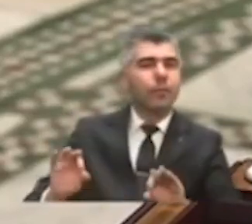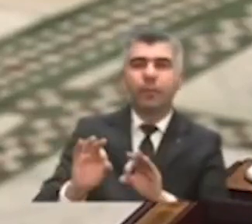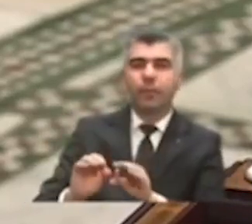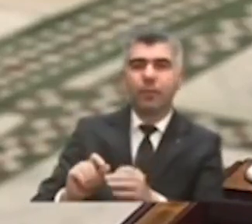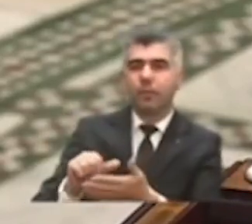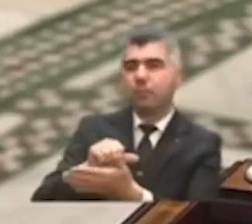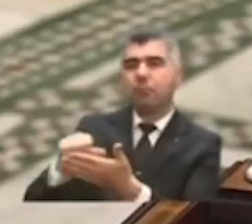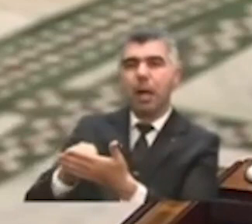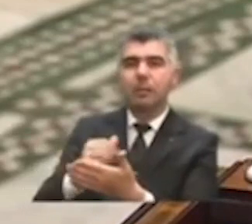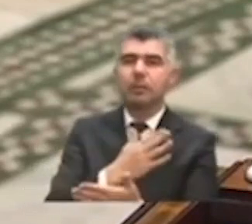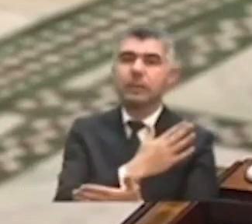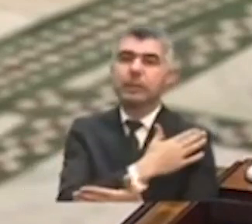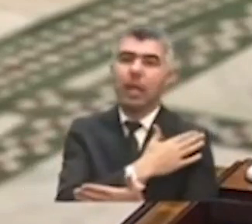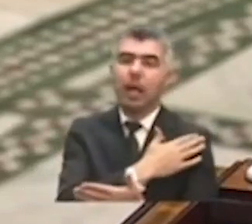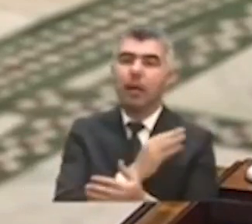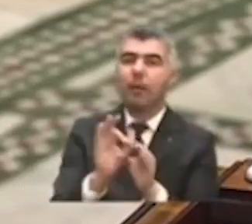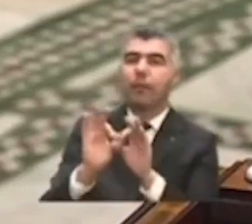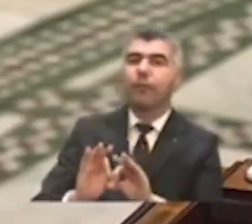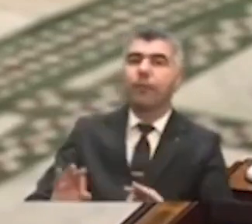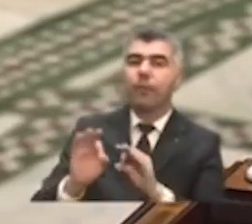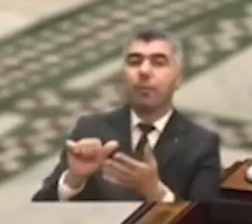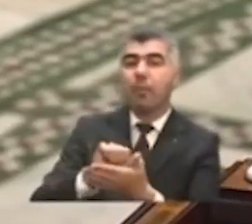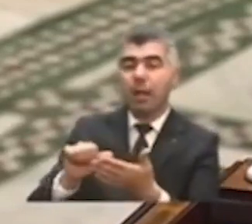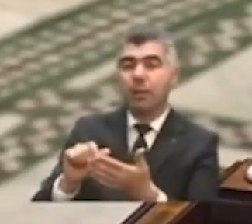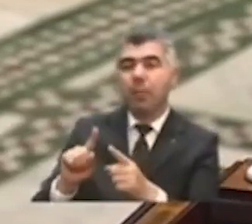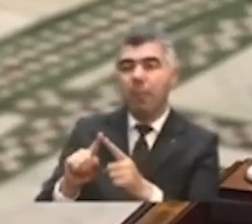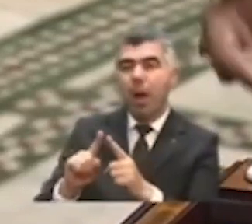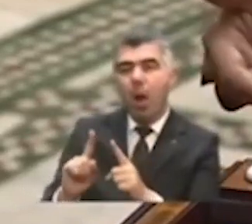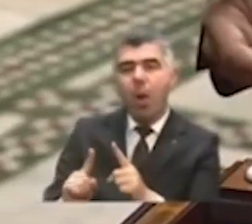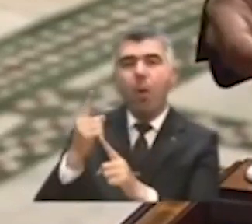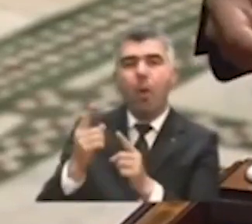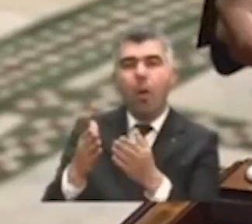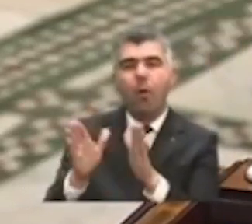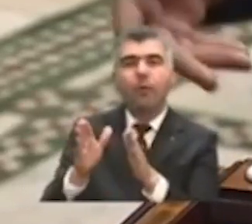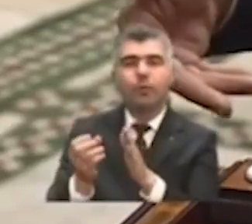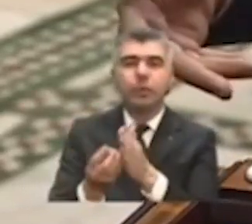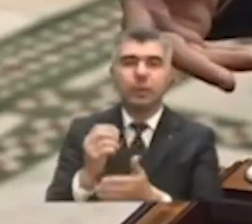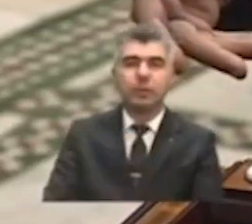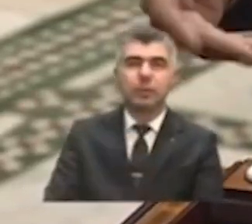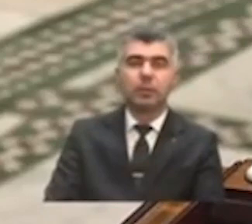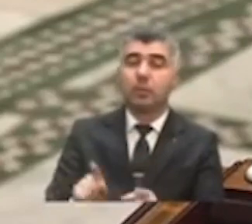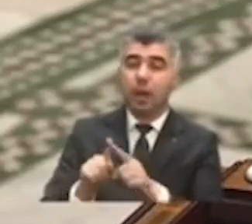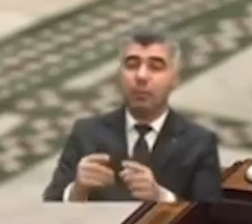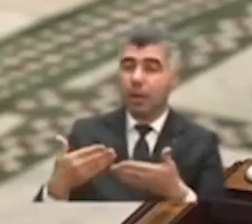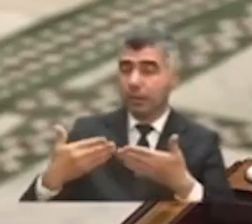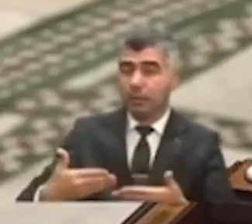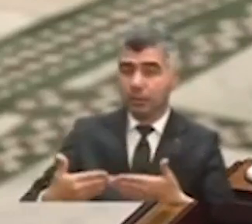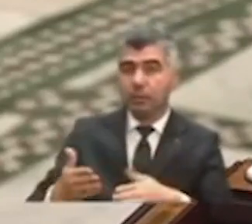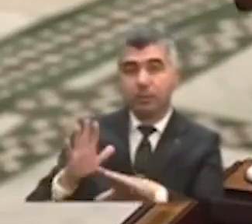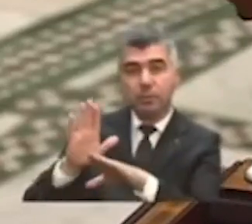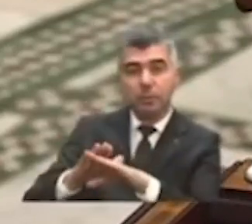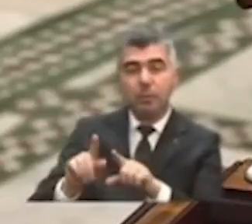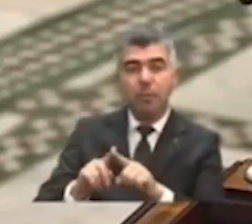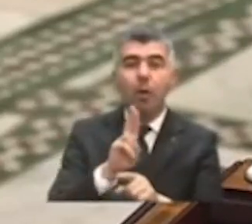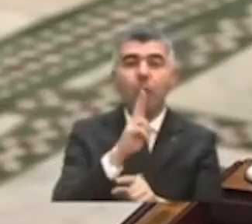يخلصوا الديون اللي تراكمات عليهم باش يمكن يبداو من جديد. ولهذا راه كنطلب منكم، راه الحكومه راعت